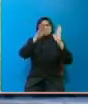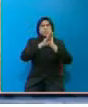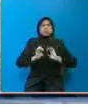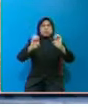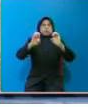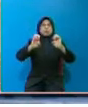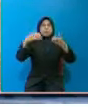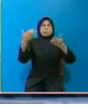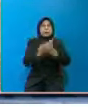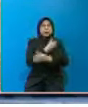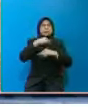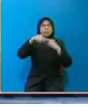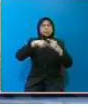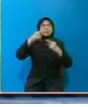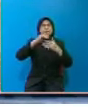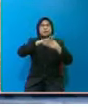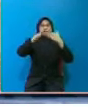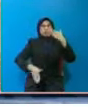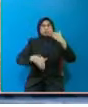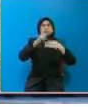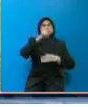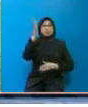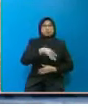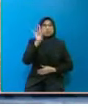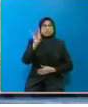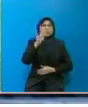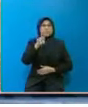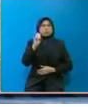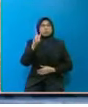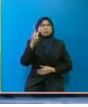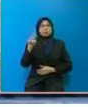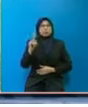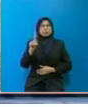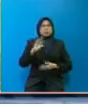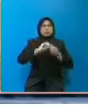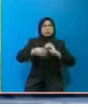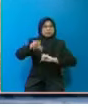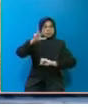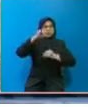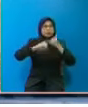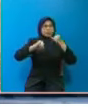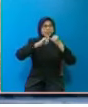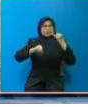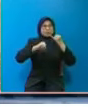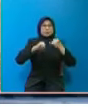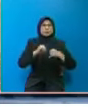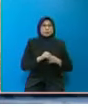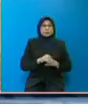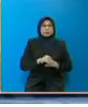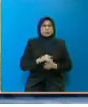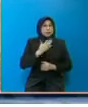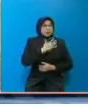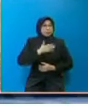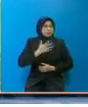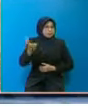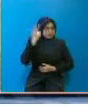baru apabila tamat satuho belakang stars21 yang kedua yang ketiga ya terakhir yang tiga please